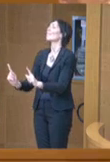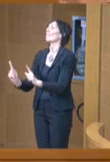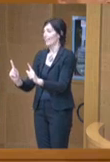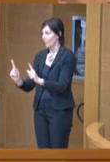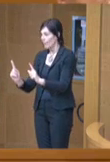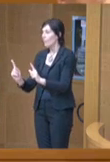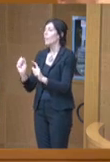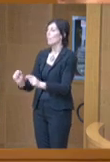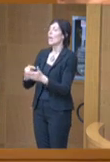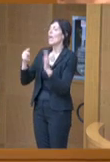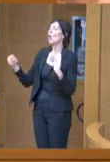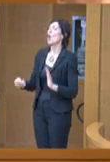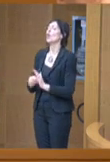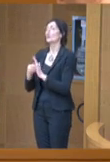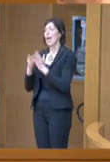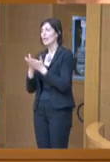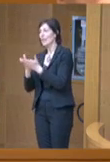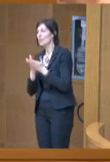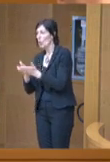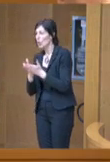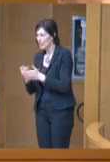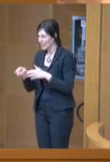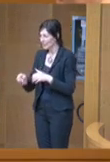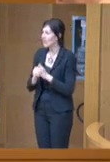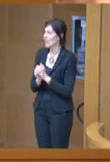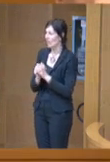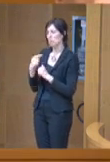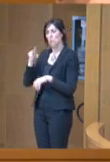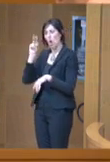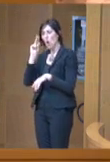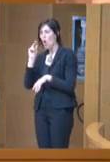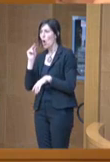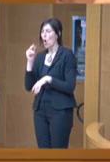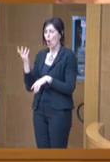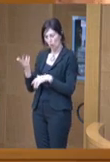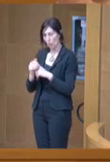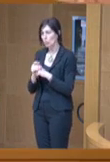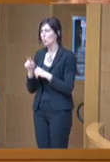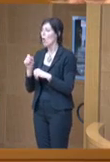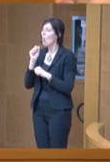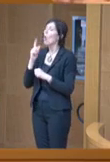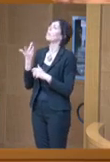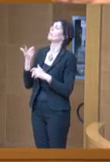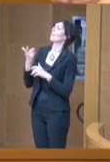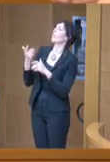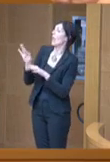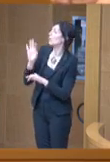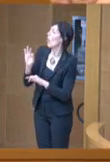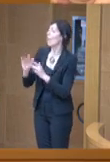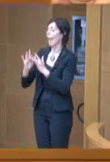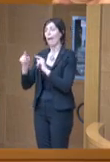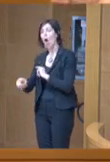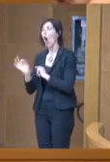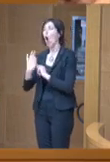le tecnologie, i dispositivi o quelli che conoscono direttamente, magari andando su internet o sul web.